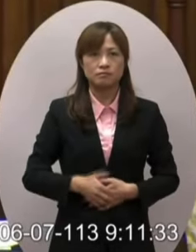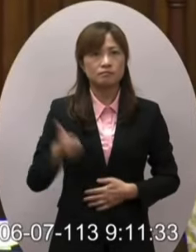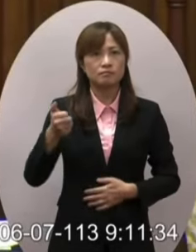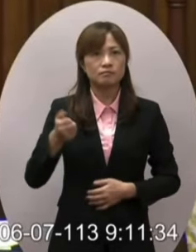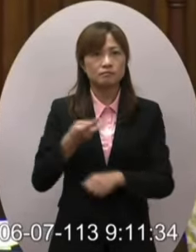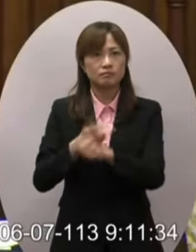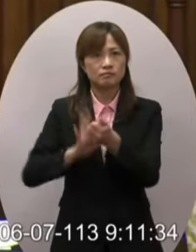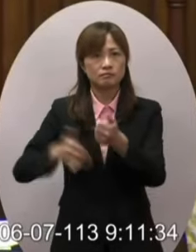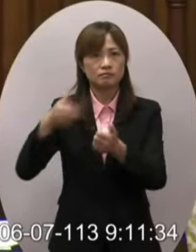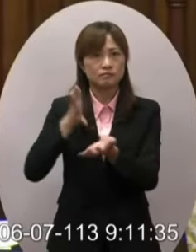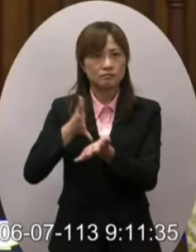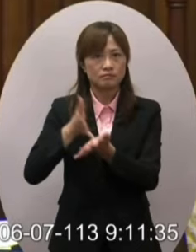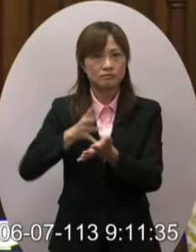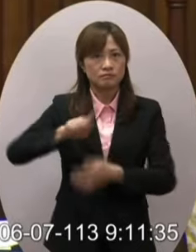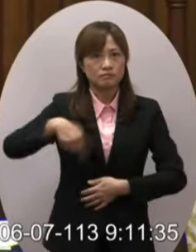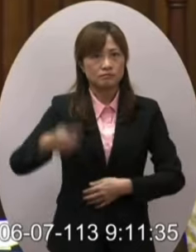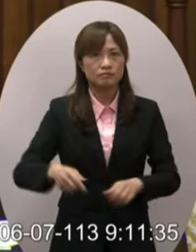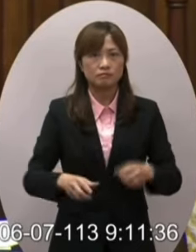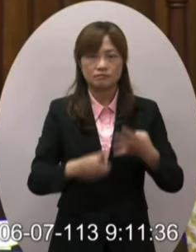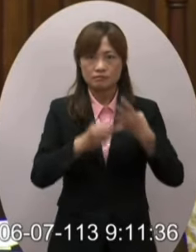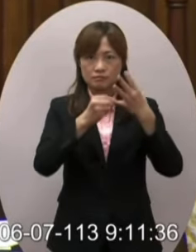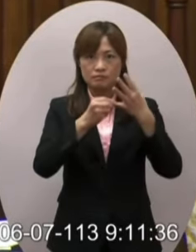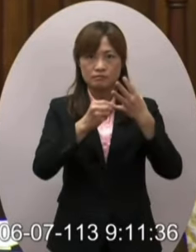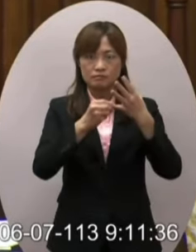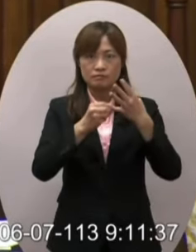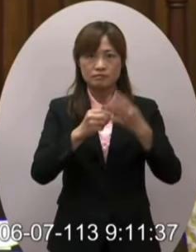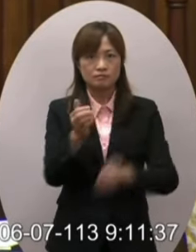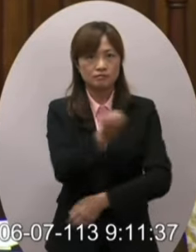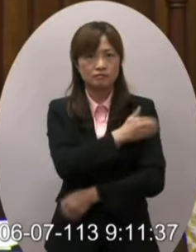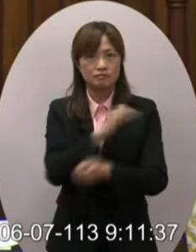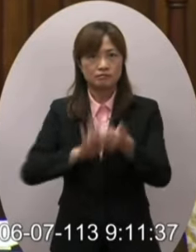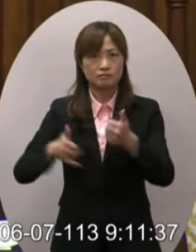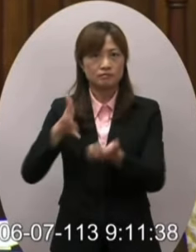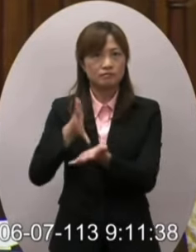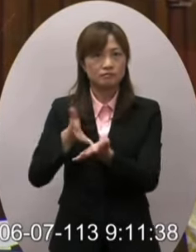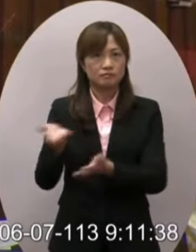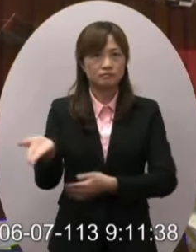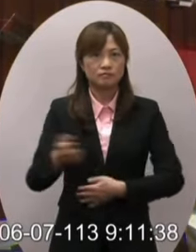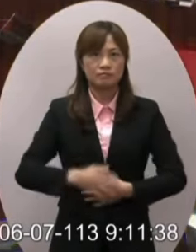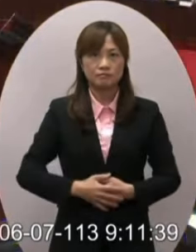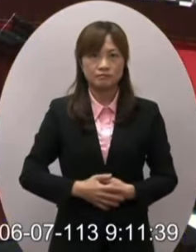发言，接下来请登记第四号陈冠廷委员发言。